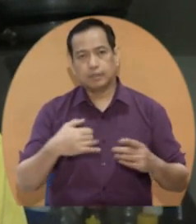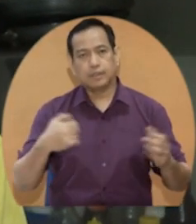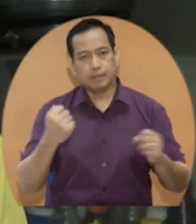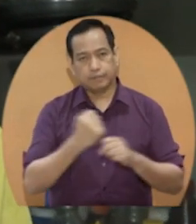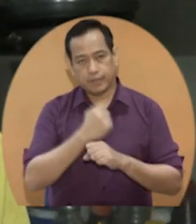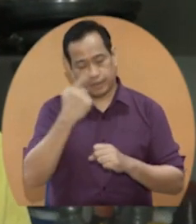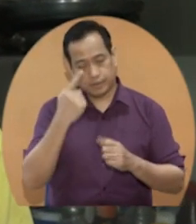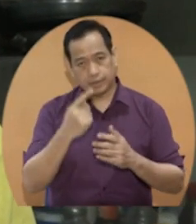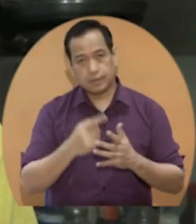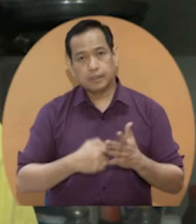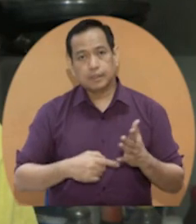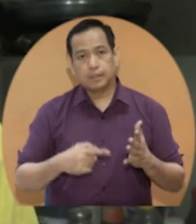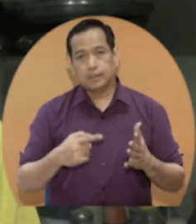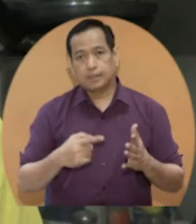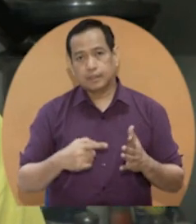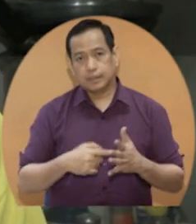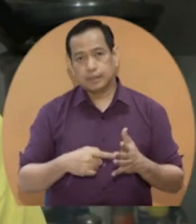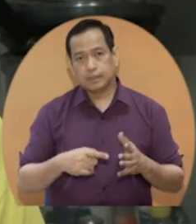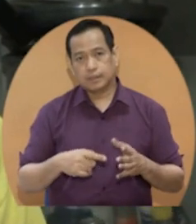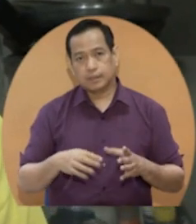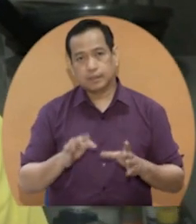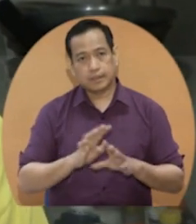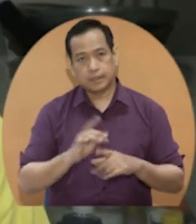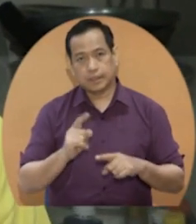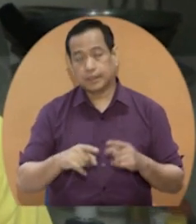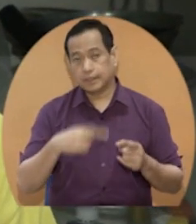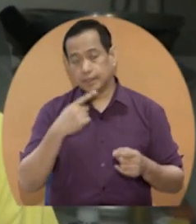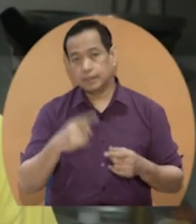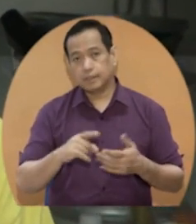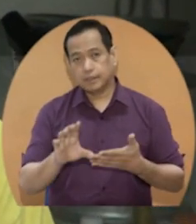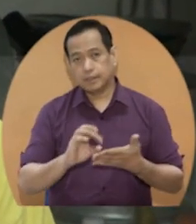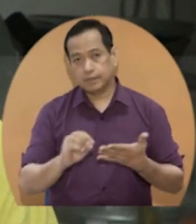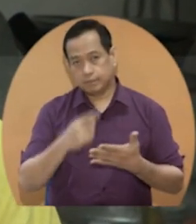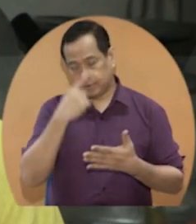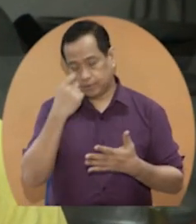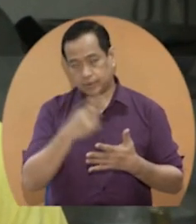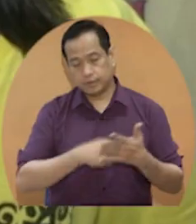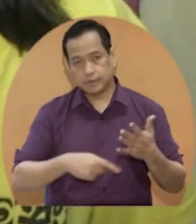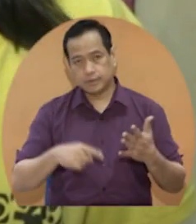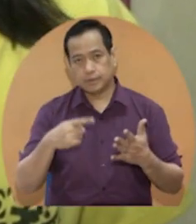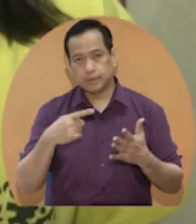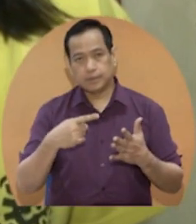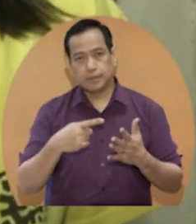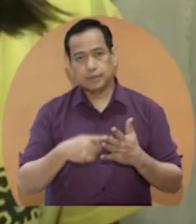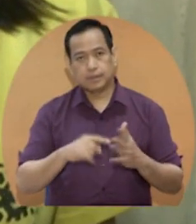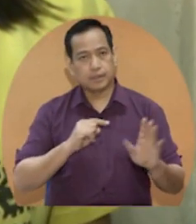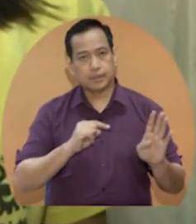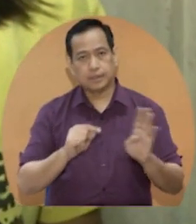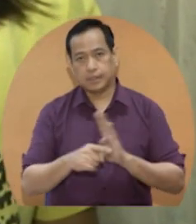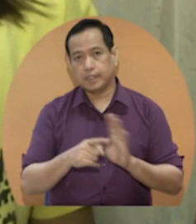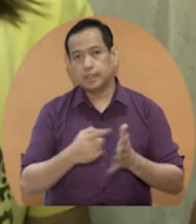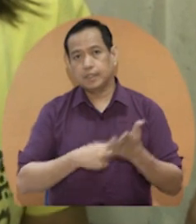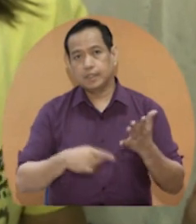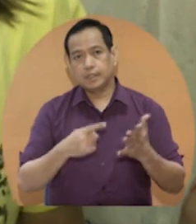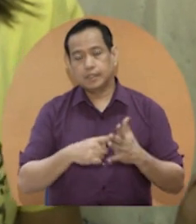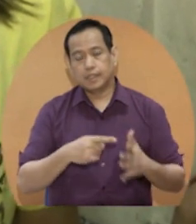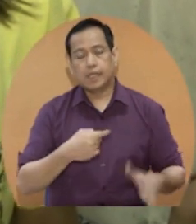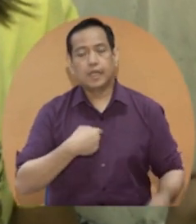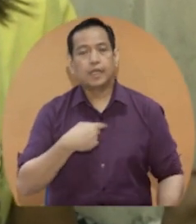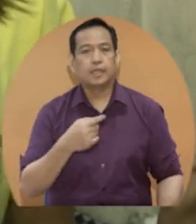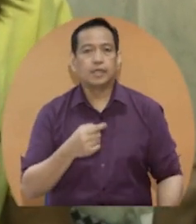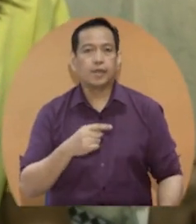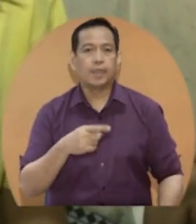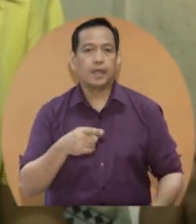po. Kahit hindi ko naman masabi yung cancer kasi traitor po daw talaga yan eh. Nananawagan po